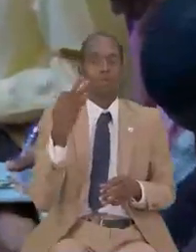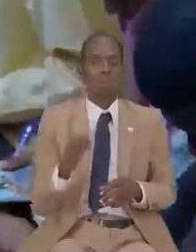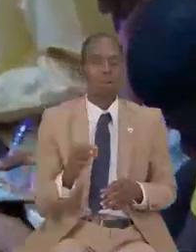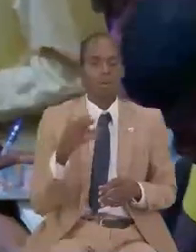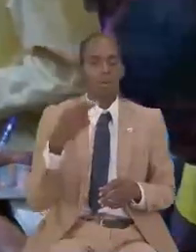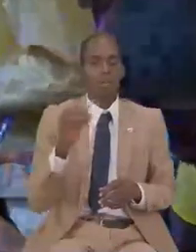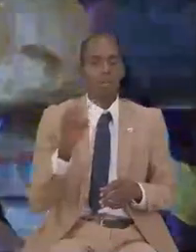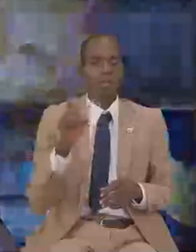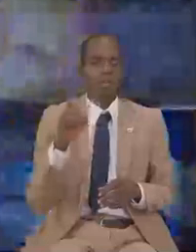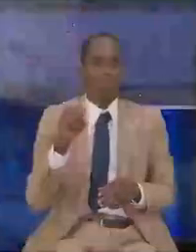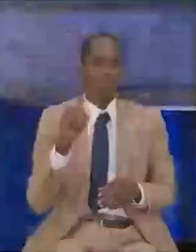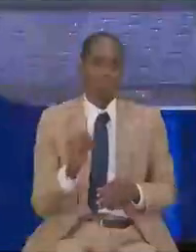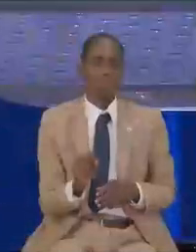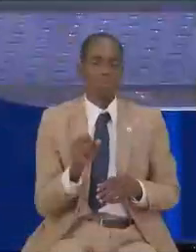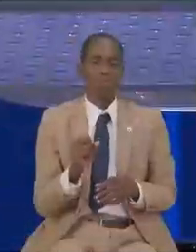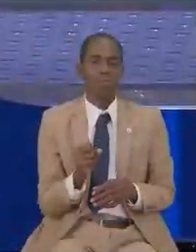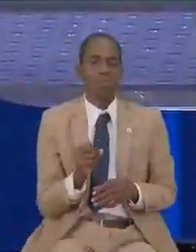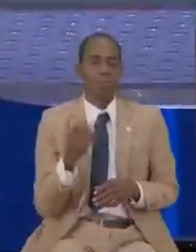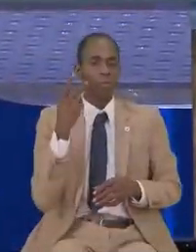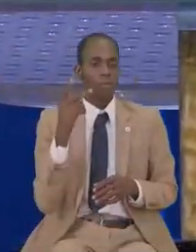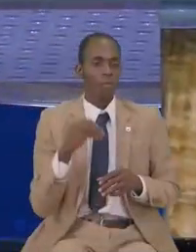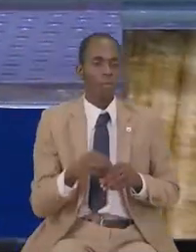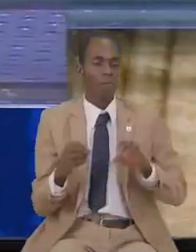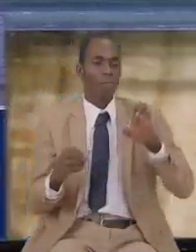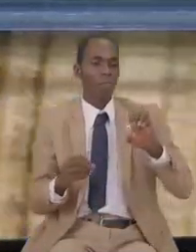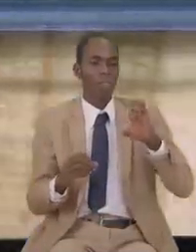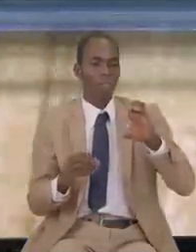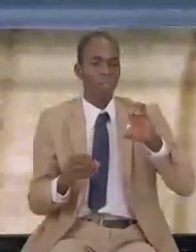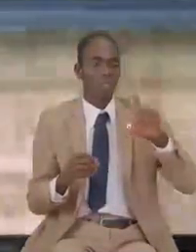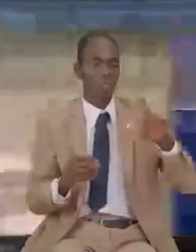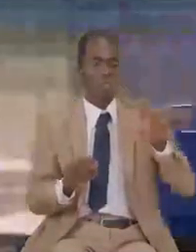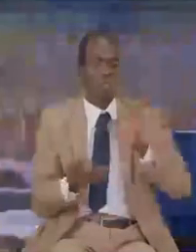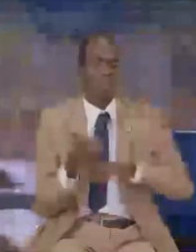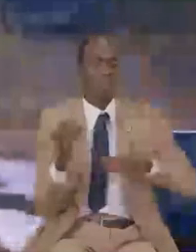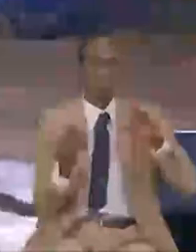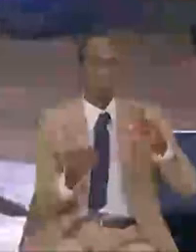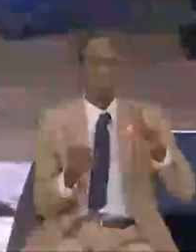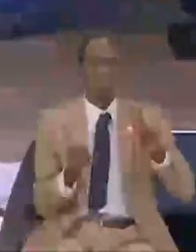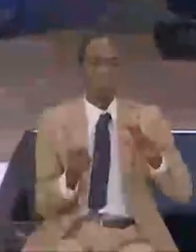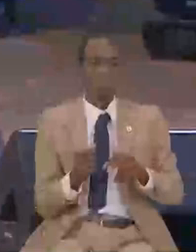armées. Ecclésiaste 3,